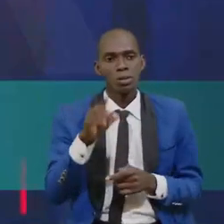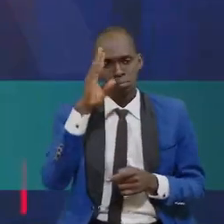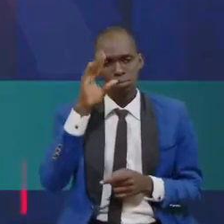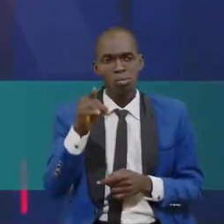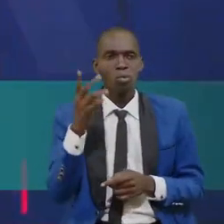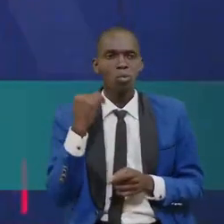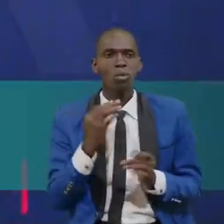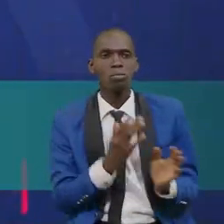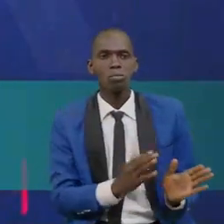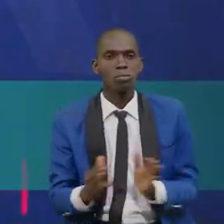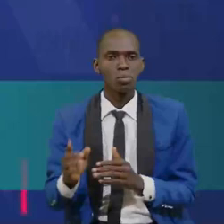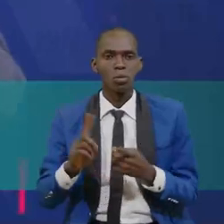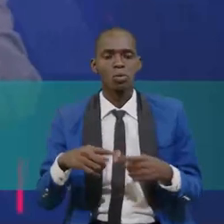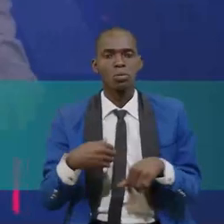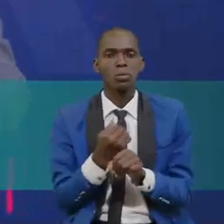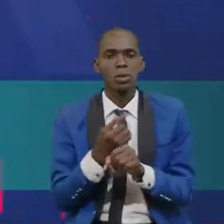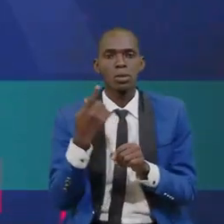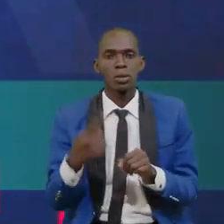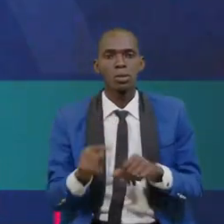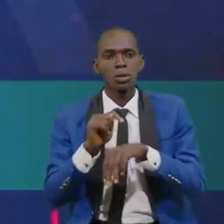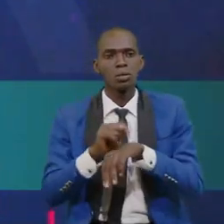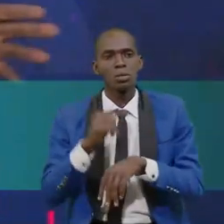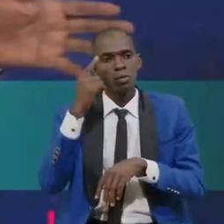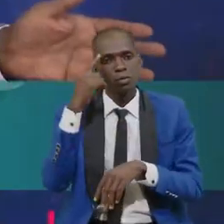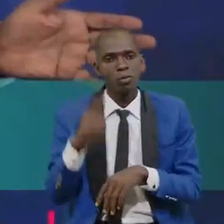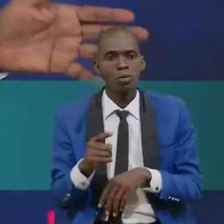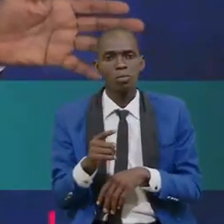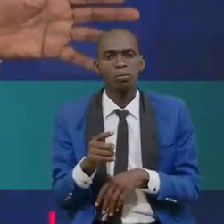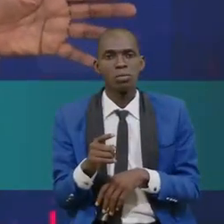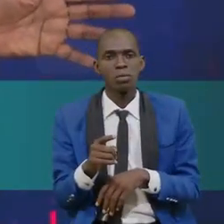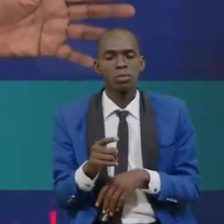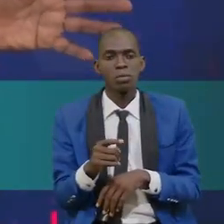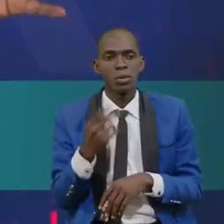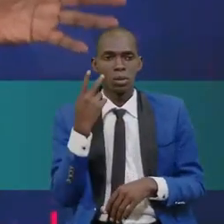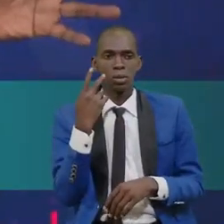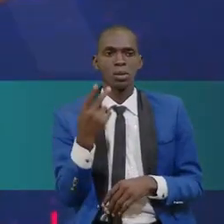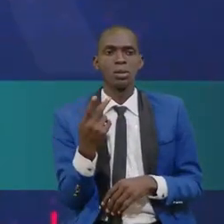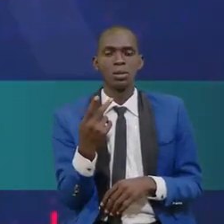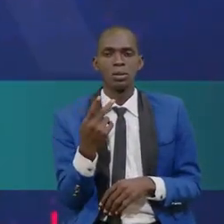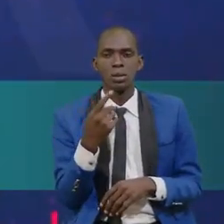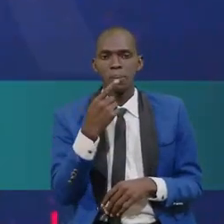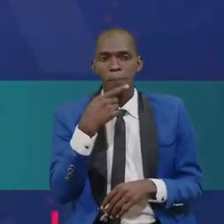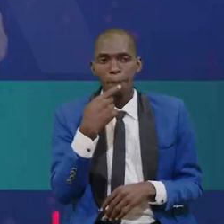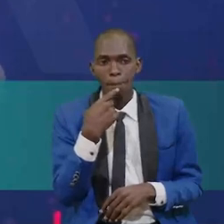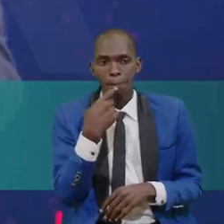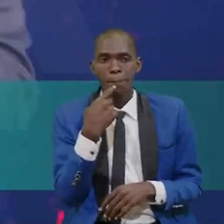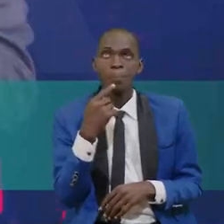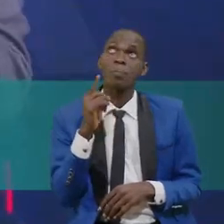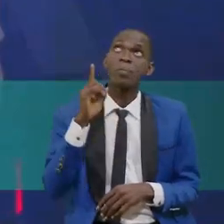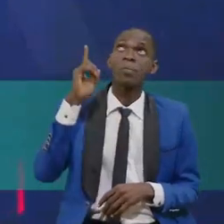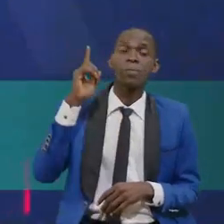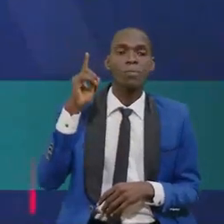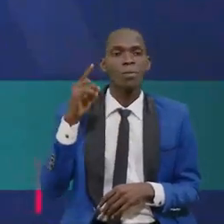construire le tabernacle. Un soin lui fut-il dit de faire tout d'après le